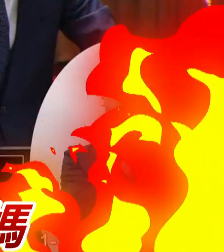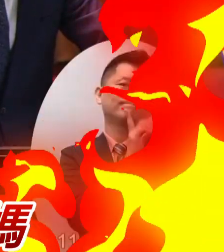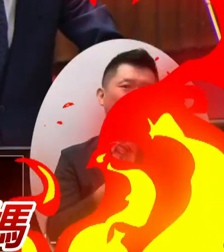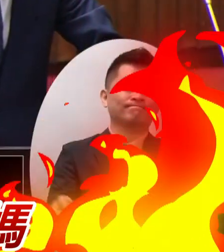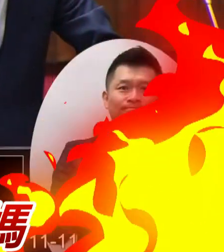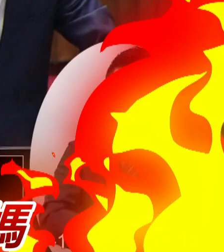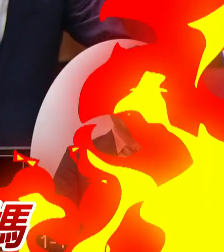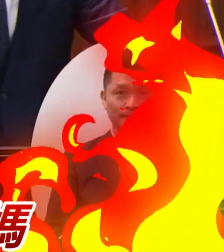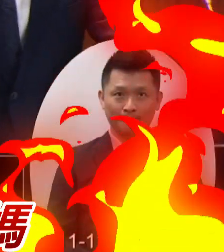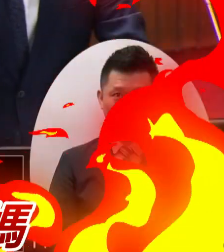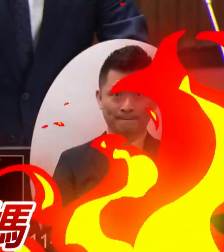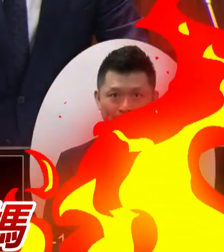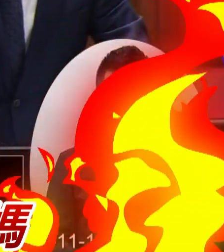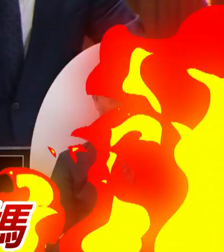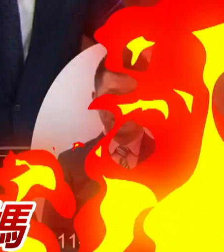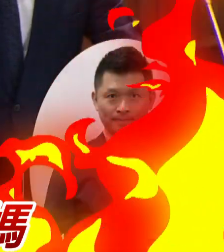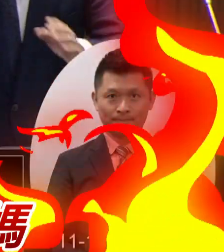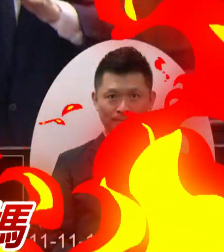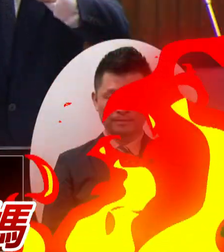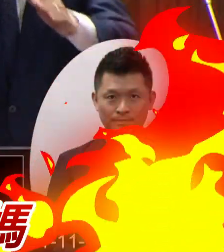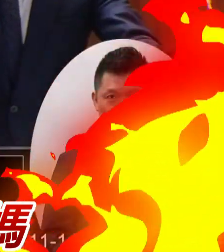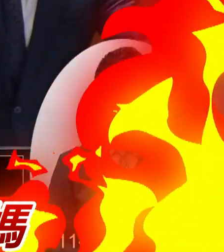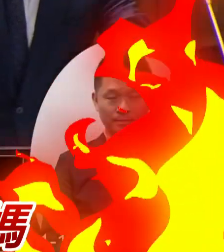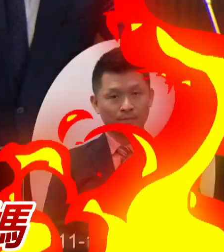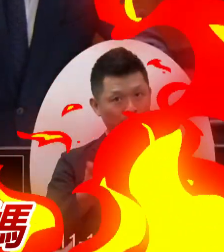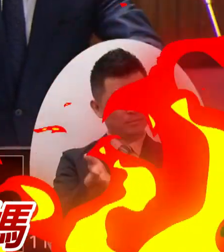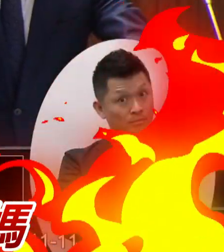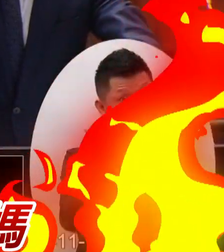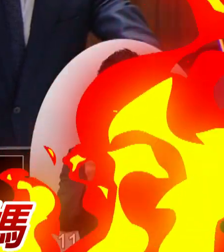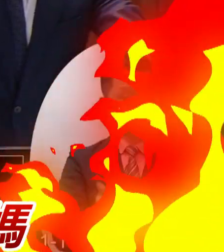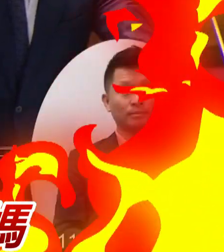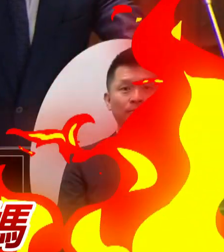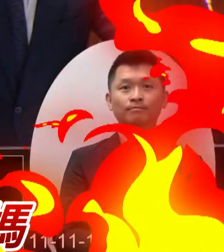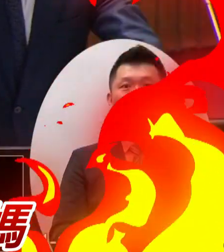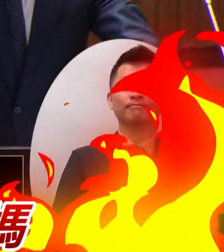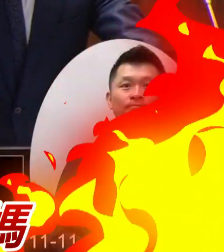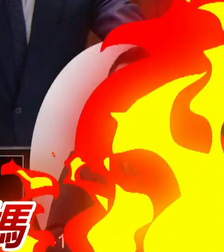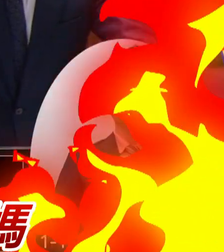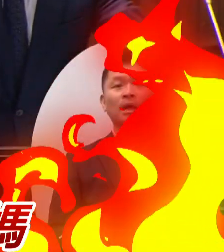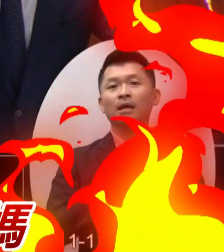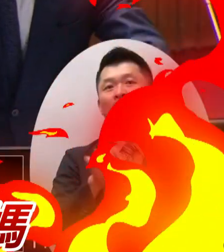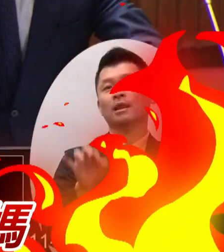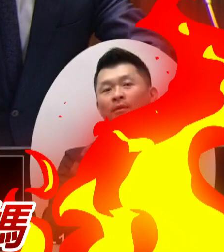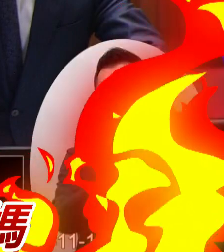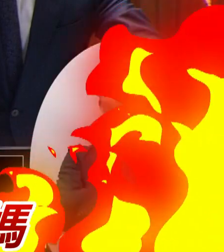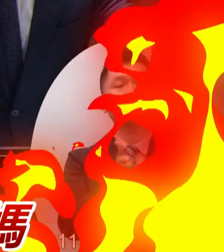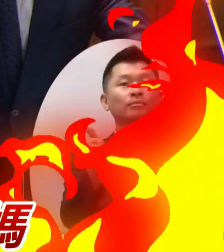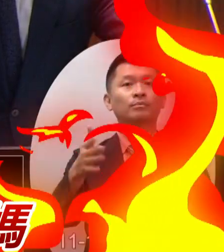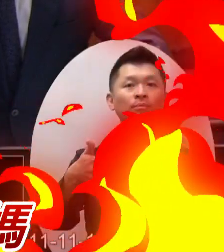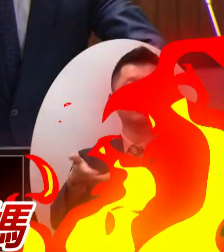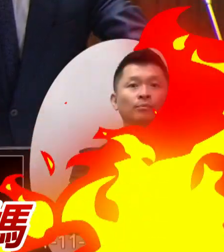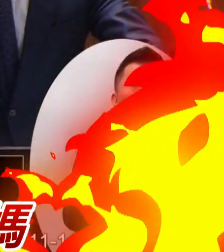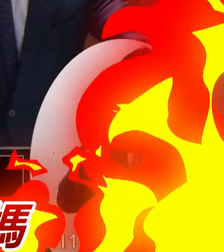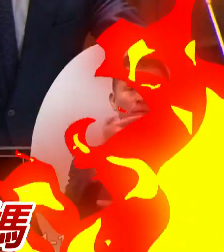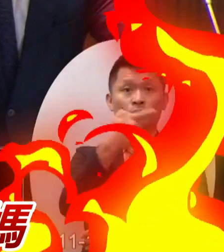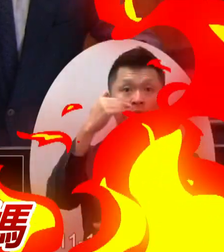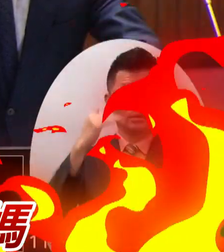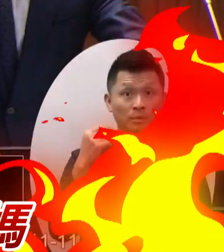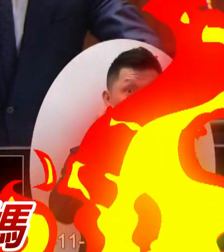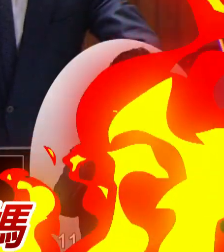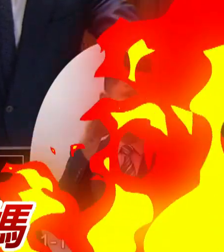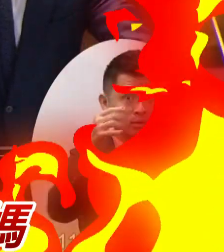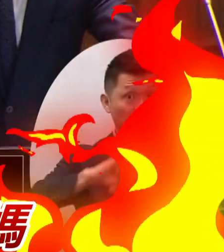应该讲我哪一句话是空话？ 来，部长，我想我就不要浪费时间。部长，最低工资法什么时候会送出